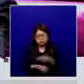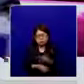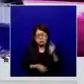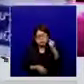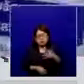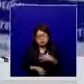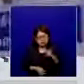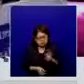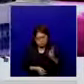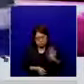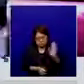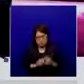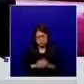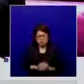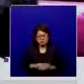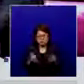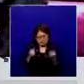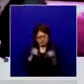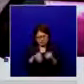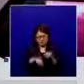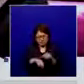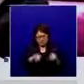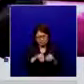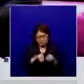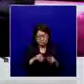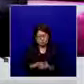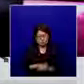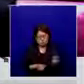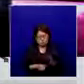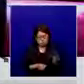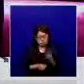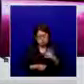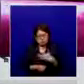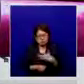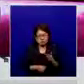ต่อใกล้จะจบแล้วท่านประธานฮะผมจะเร่งสุดแล้วนะ